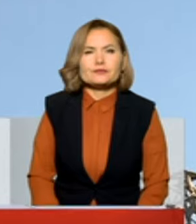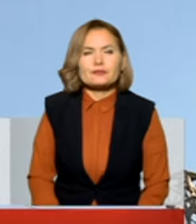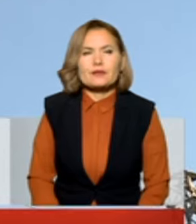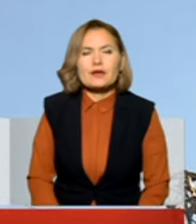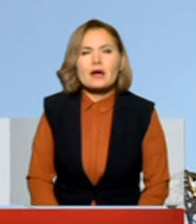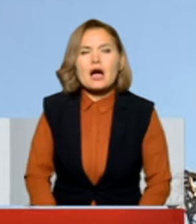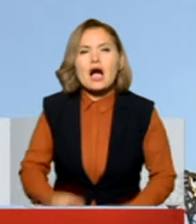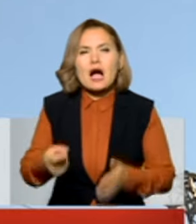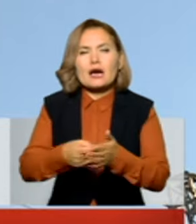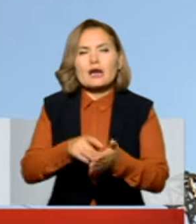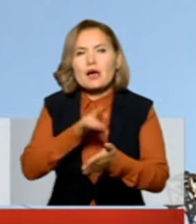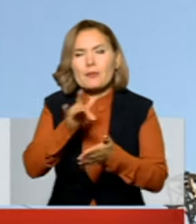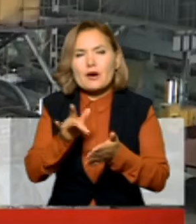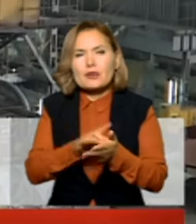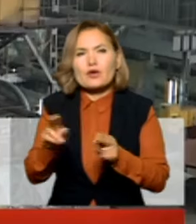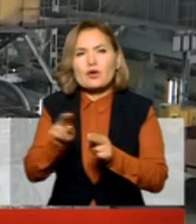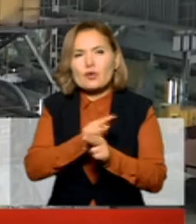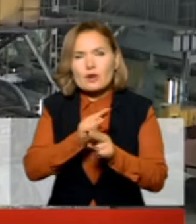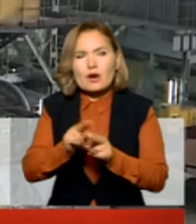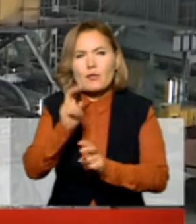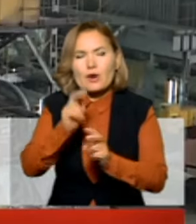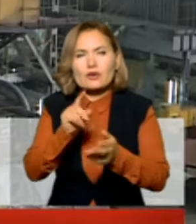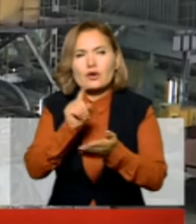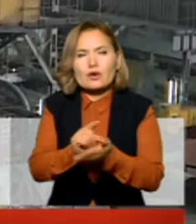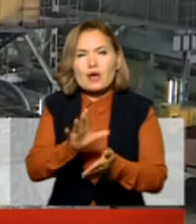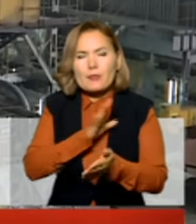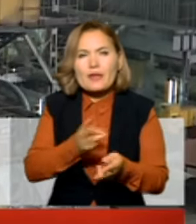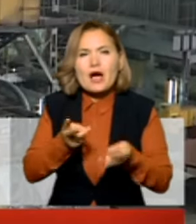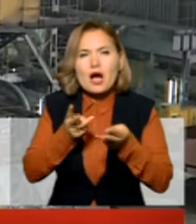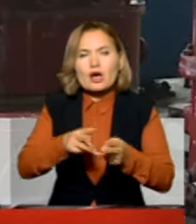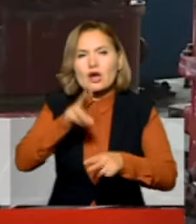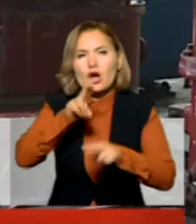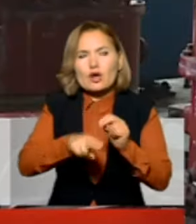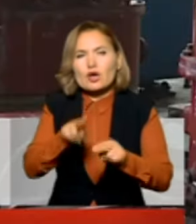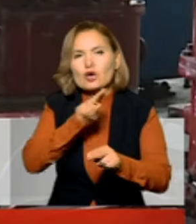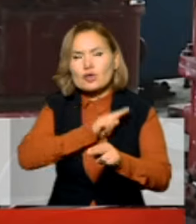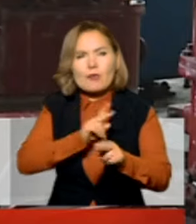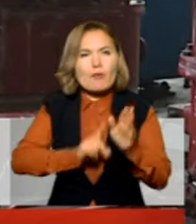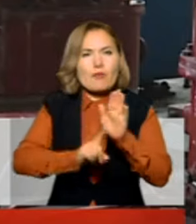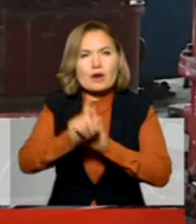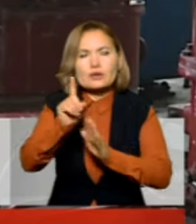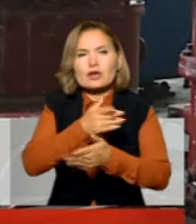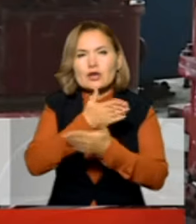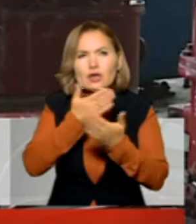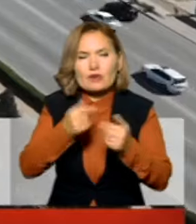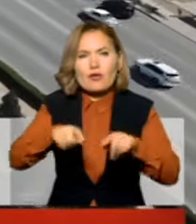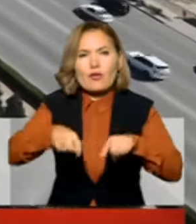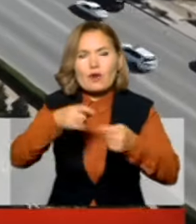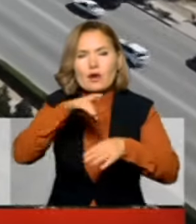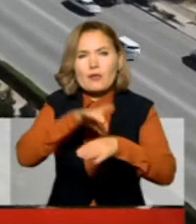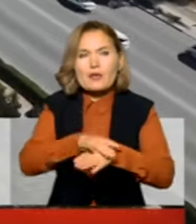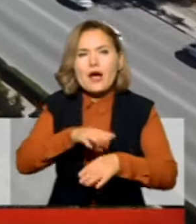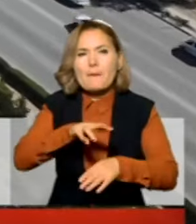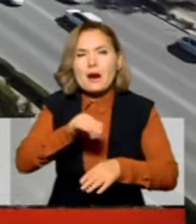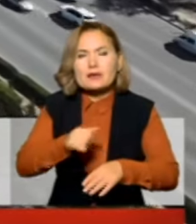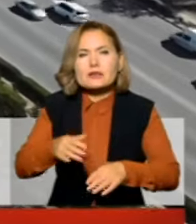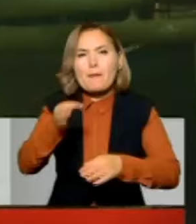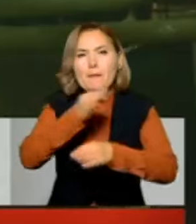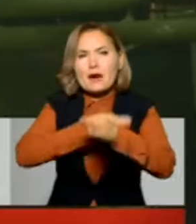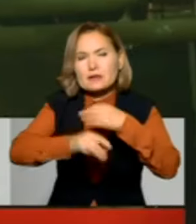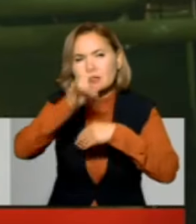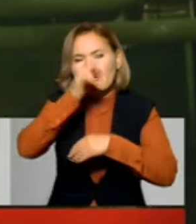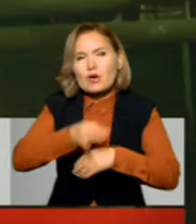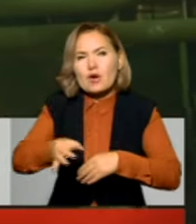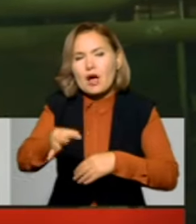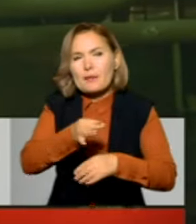Ал Қарағандыдағы күрделі жөндеуден өтуі тиіс болған қазандықта құрылыс жұмыстары тіпті басталмағаны белгілі болды. Ал Маңғыстау мен Батыс Қазақстан